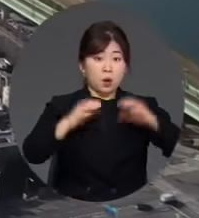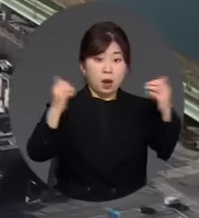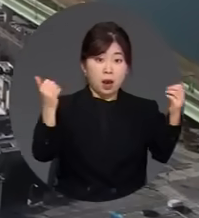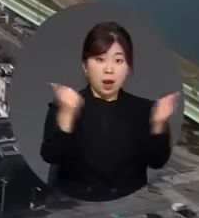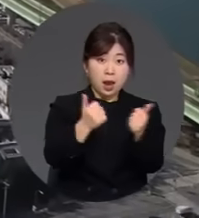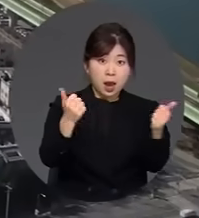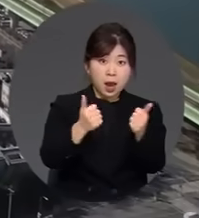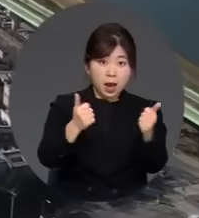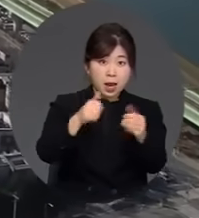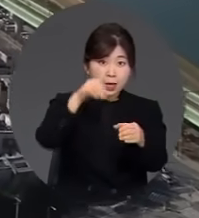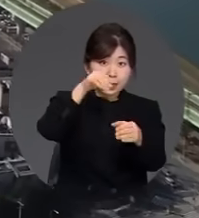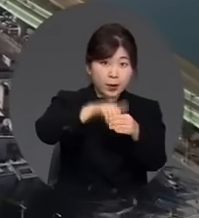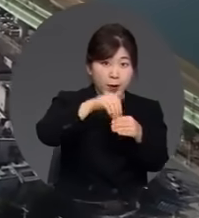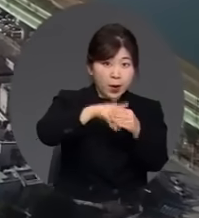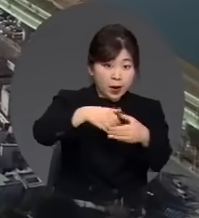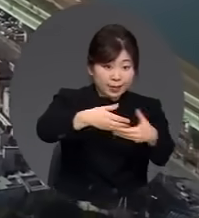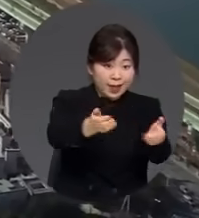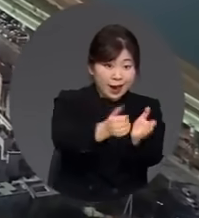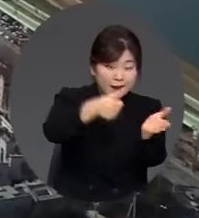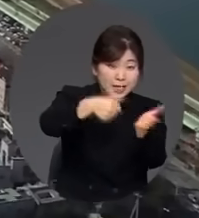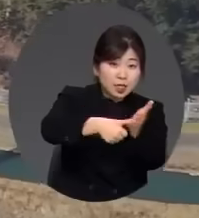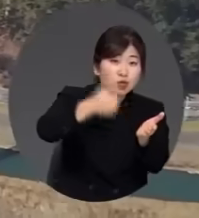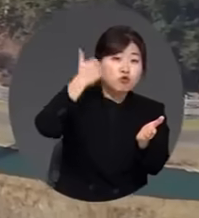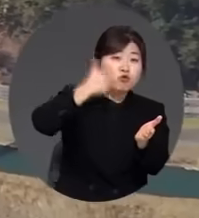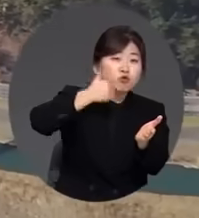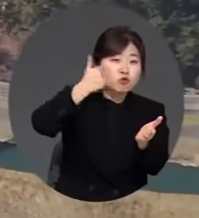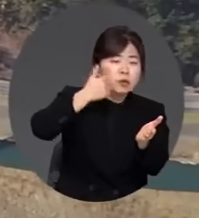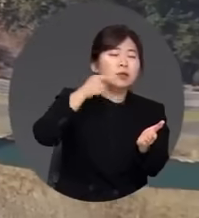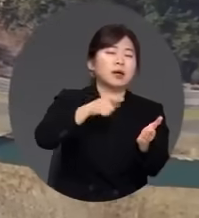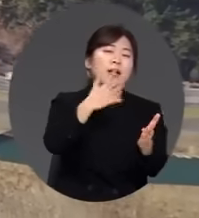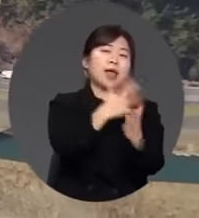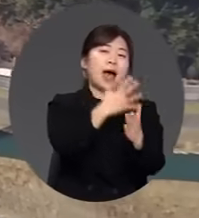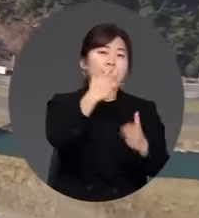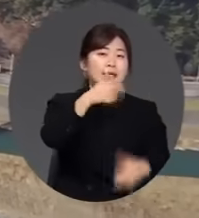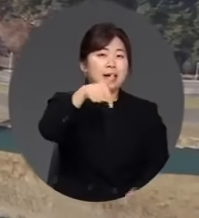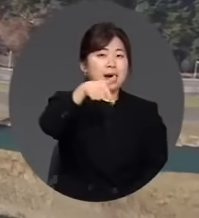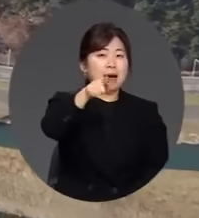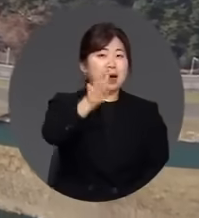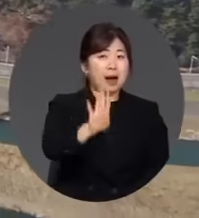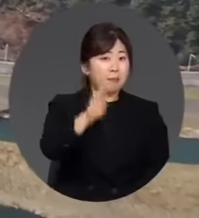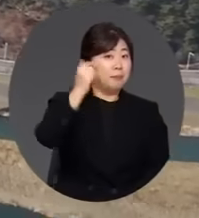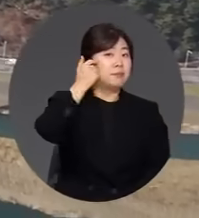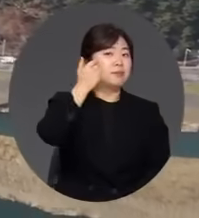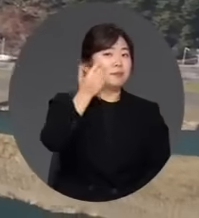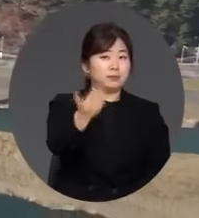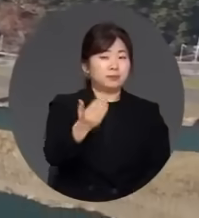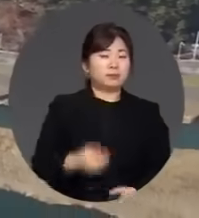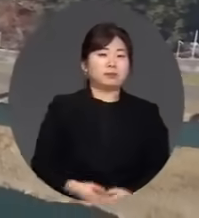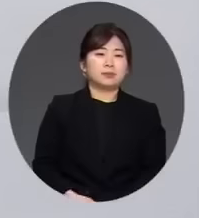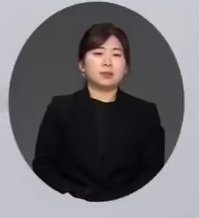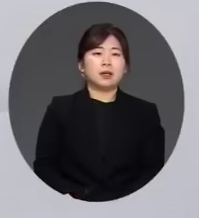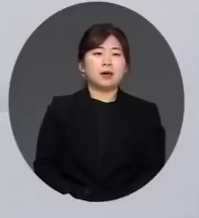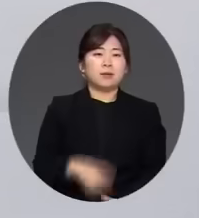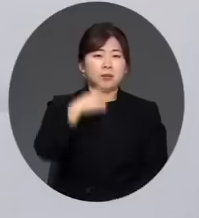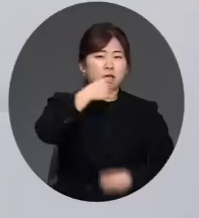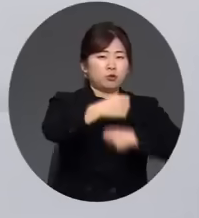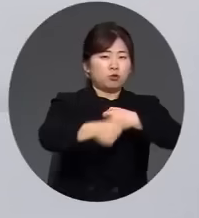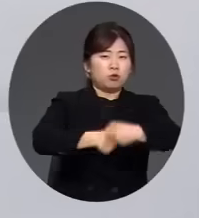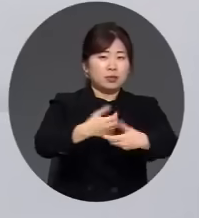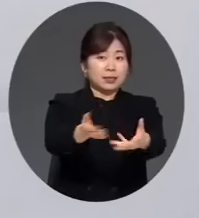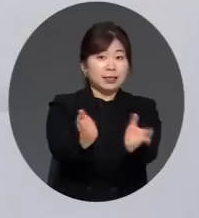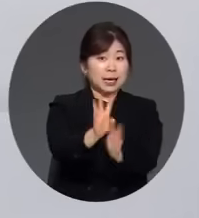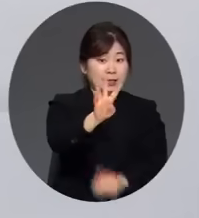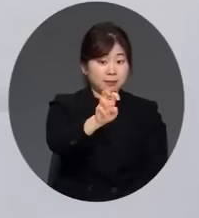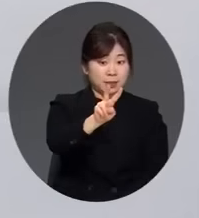국회의원 선거 1이라면 어느 정당에 투표할지 양산갑 선거구 유권자들에게 물었습니다 더불어민주당